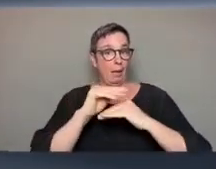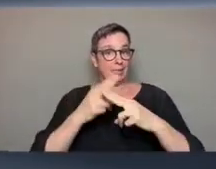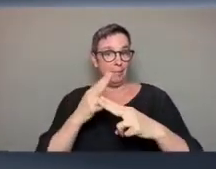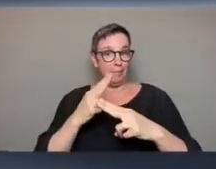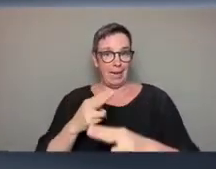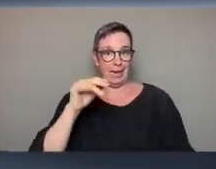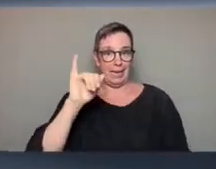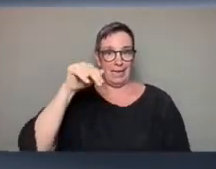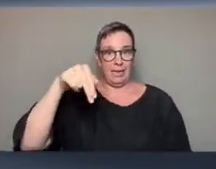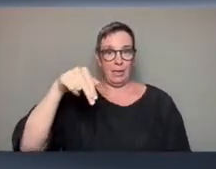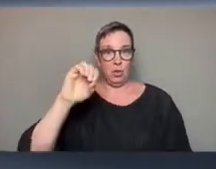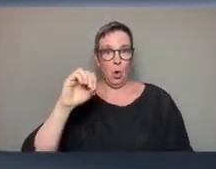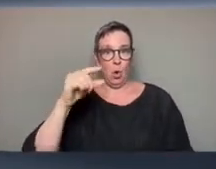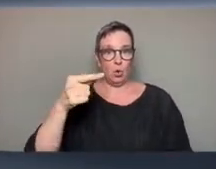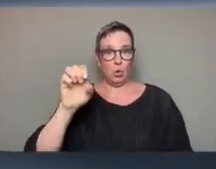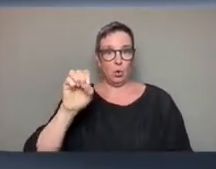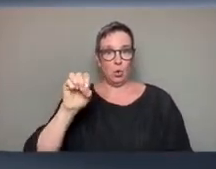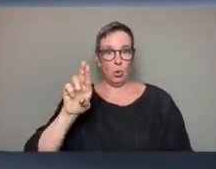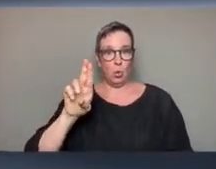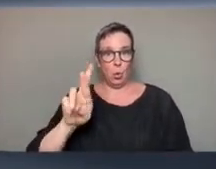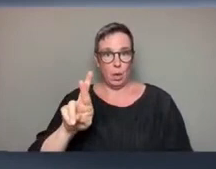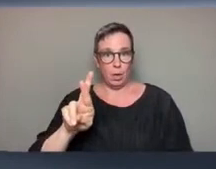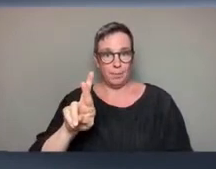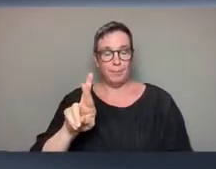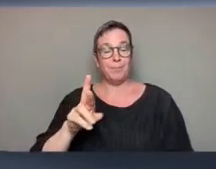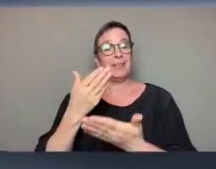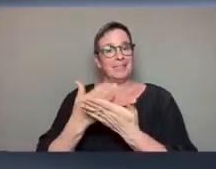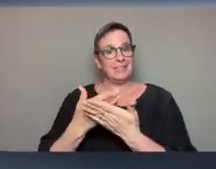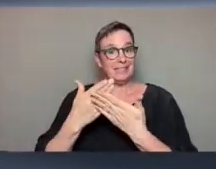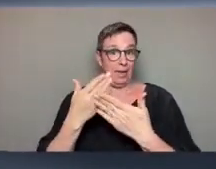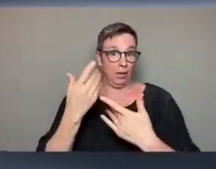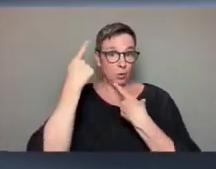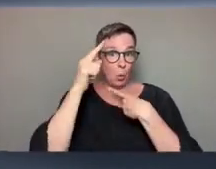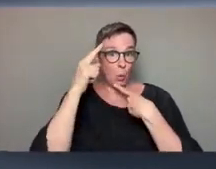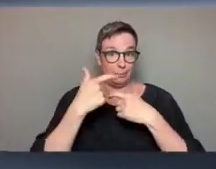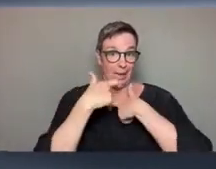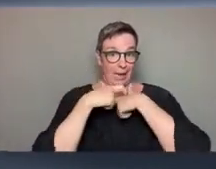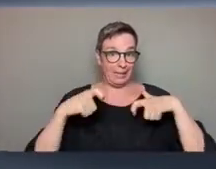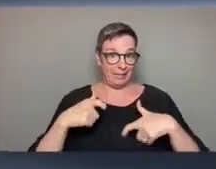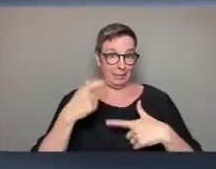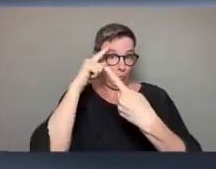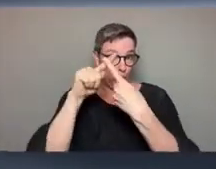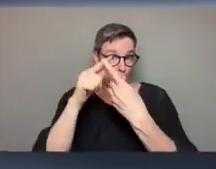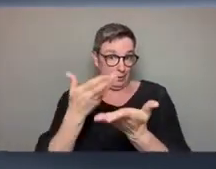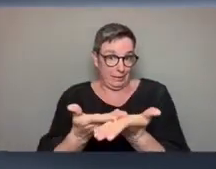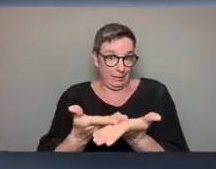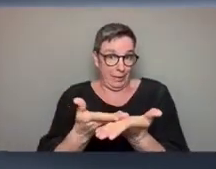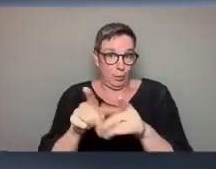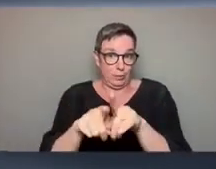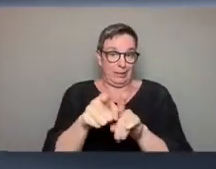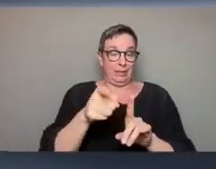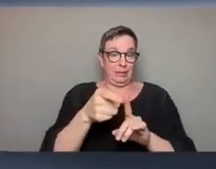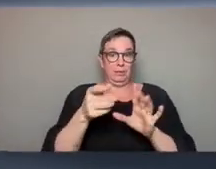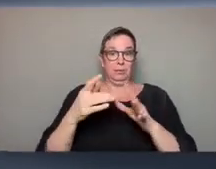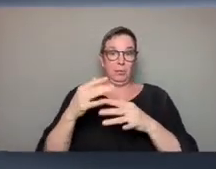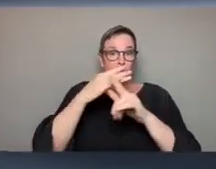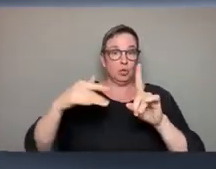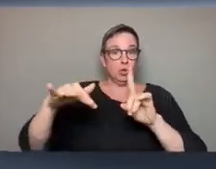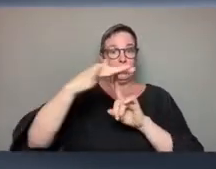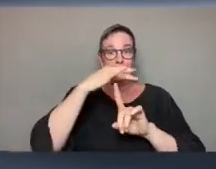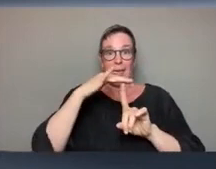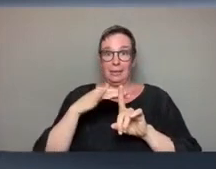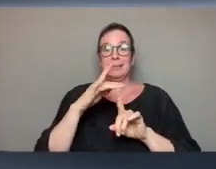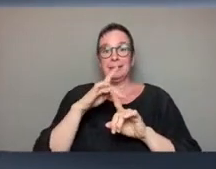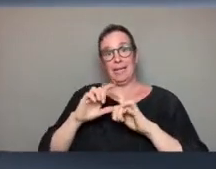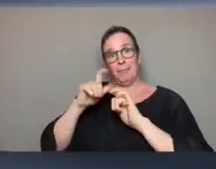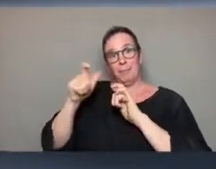Une des thématiques de ce projet, c'est le tourisme accessible et social. Et là, je passe la parole à